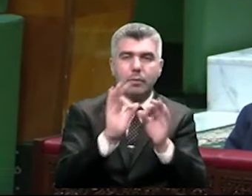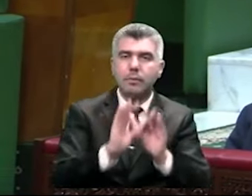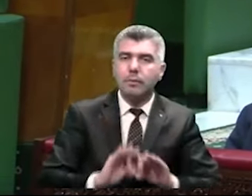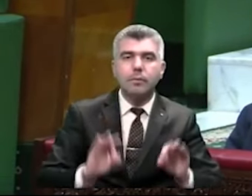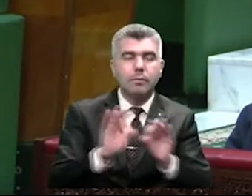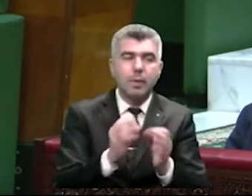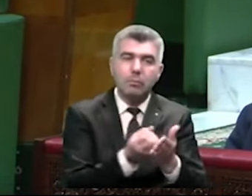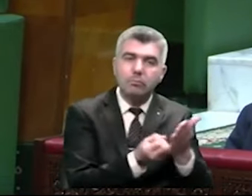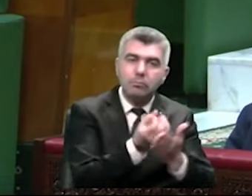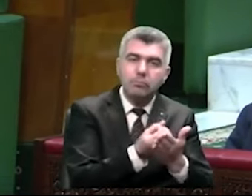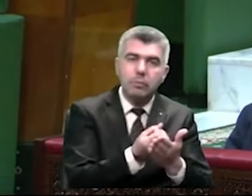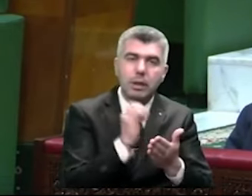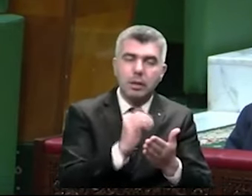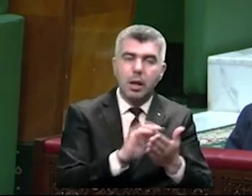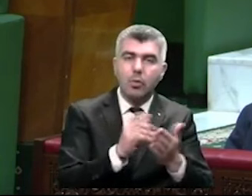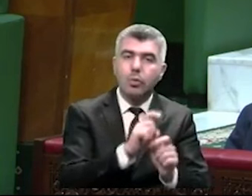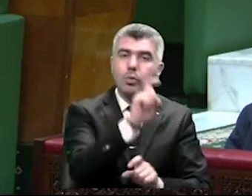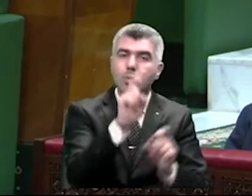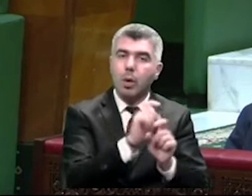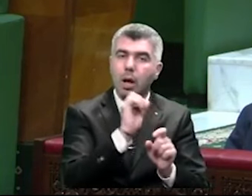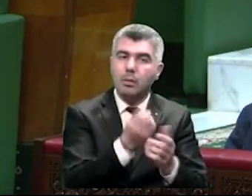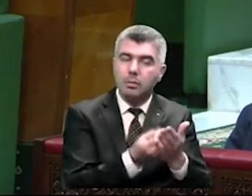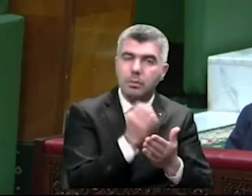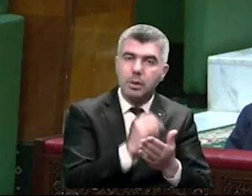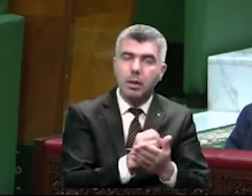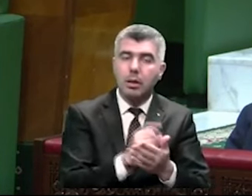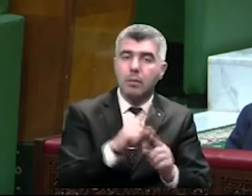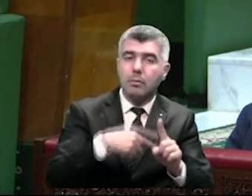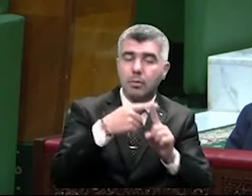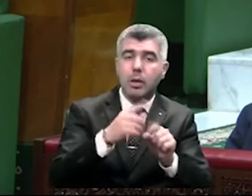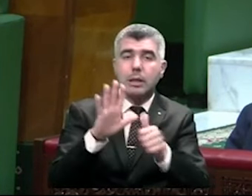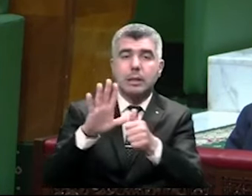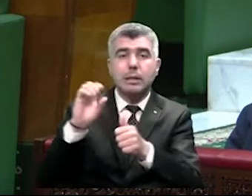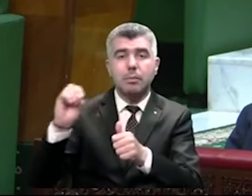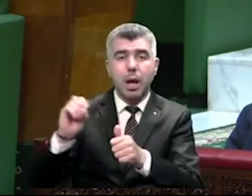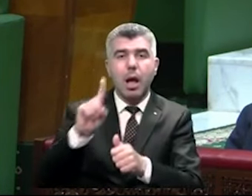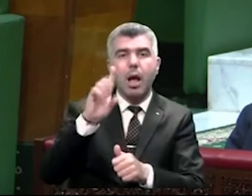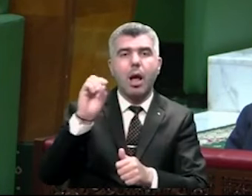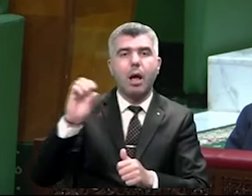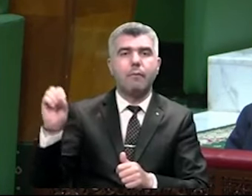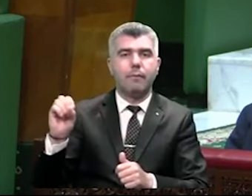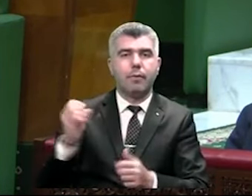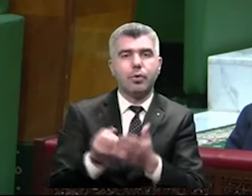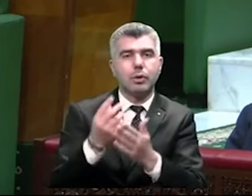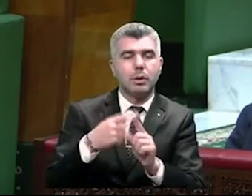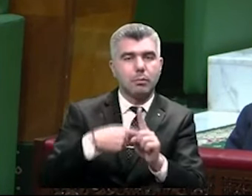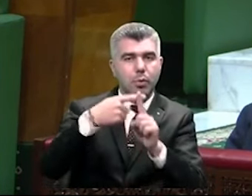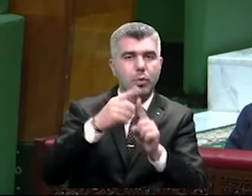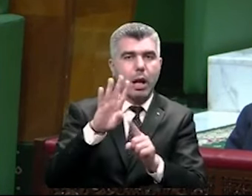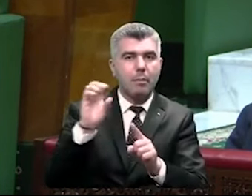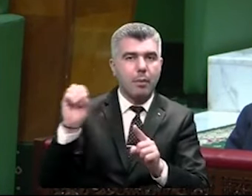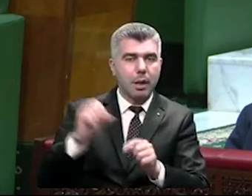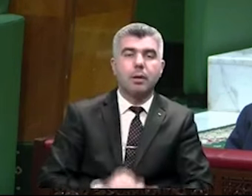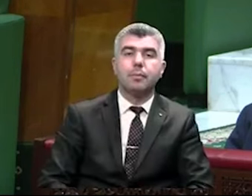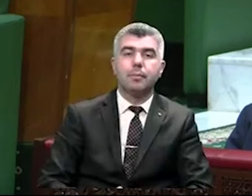القيام بتلقينها الاسئله للمترشحين والتي انتقل عددها من 600 سؤال الى 1 سؤال سيد الرئيس محترم اننا